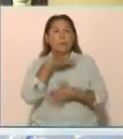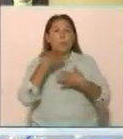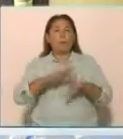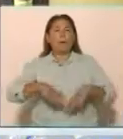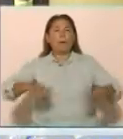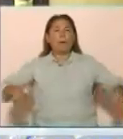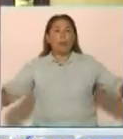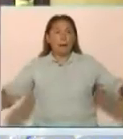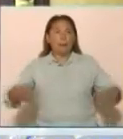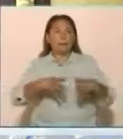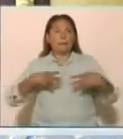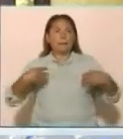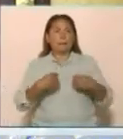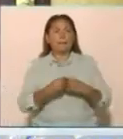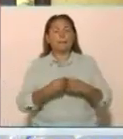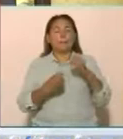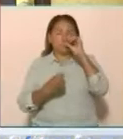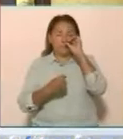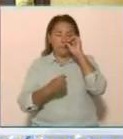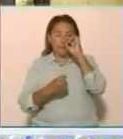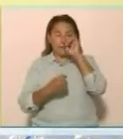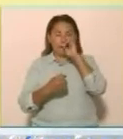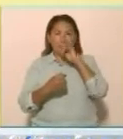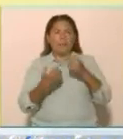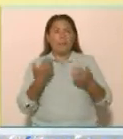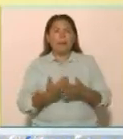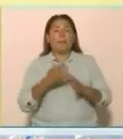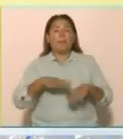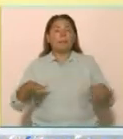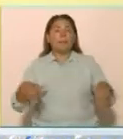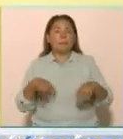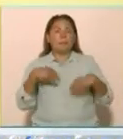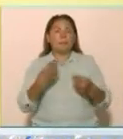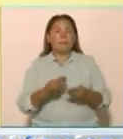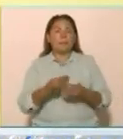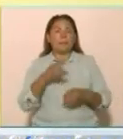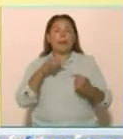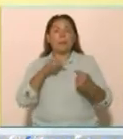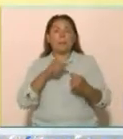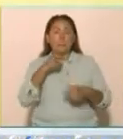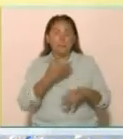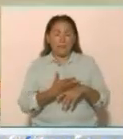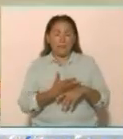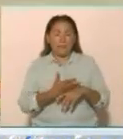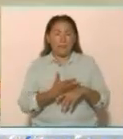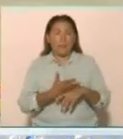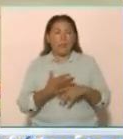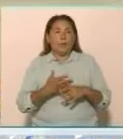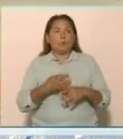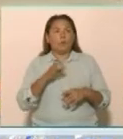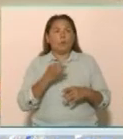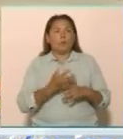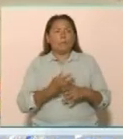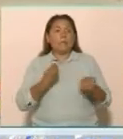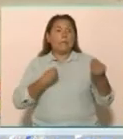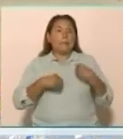Көппалалана Несиба Аманжолова 11 жыл ескелерді паналап келген, балаларына берілетін қаржыға ғана күнелтіп жүр. Тіпті бүлдіршіндеріне